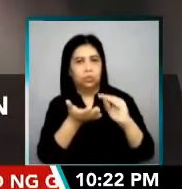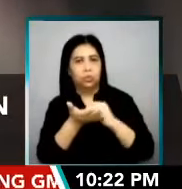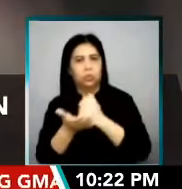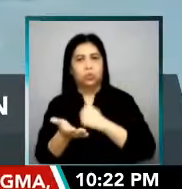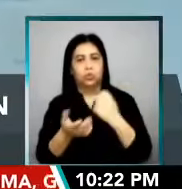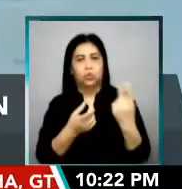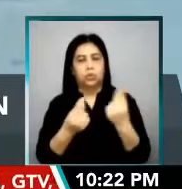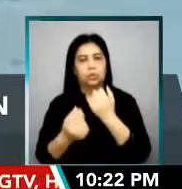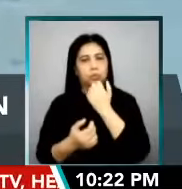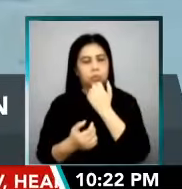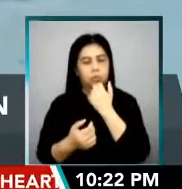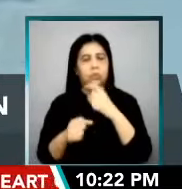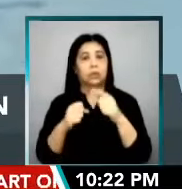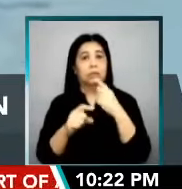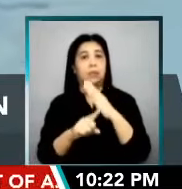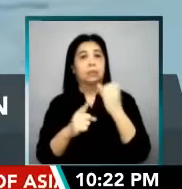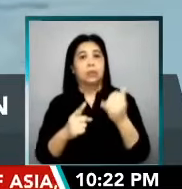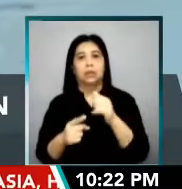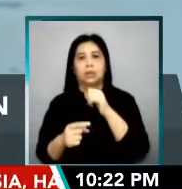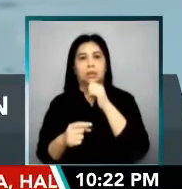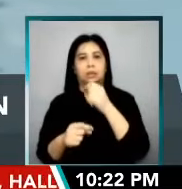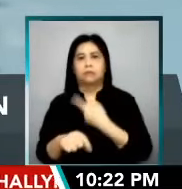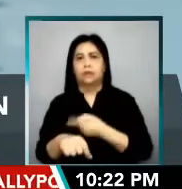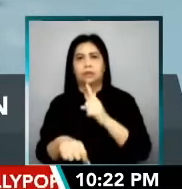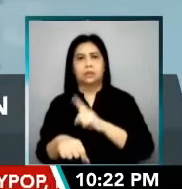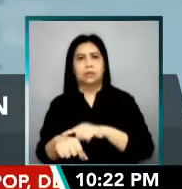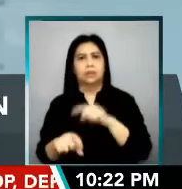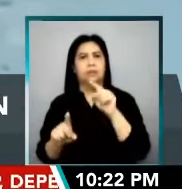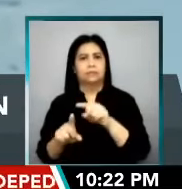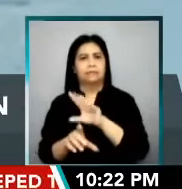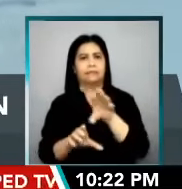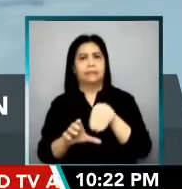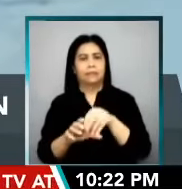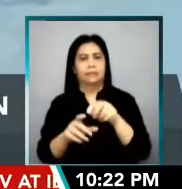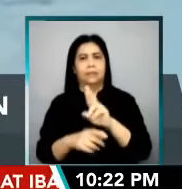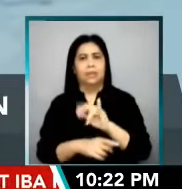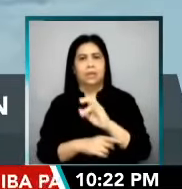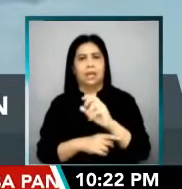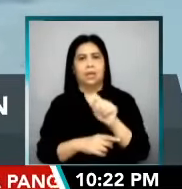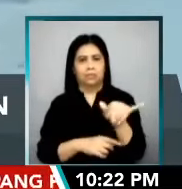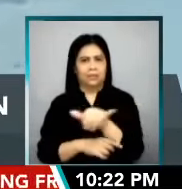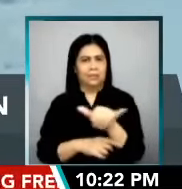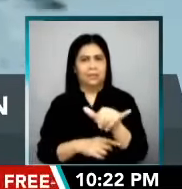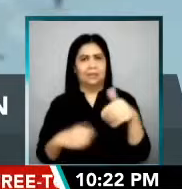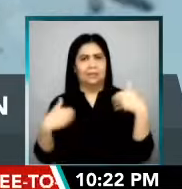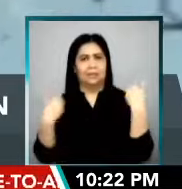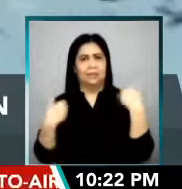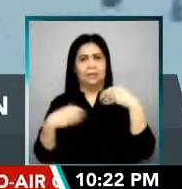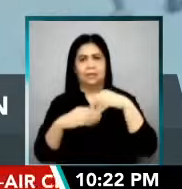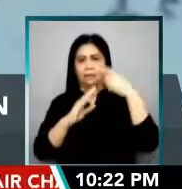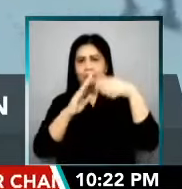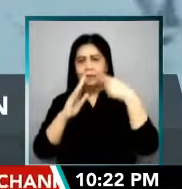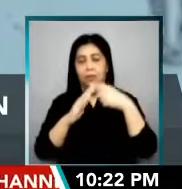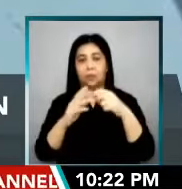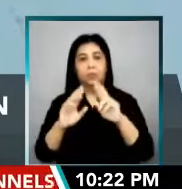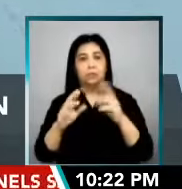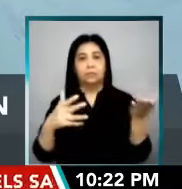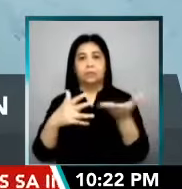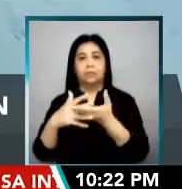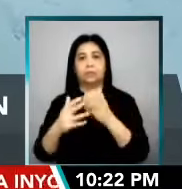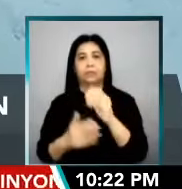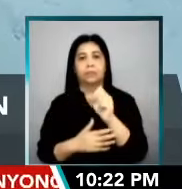Ayon sa barangay, hindi ito ang unang pagkakataong nasangkot sa riot ang mga kabataang nasa video. Nakatakdang kasuhan ang mga sangkot